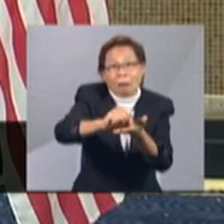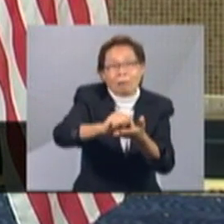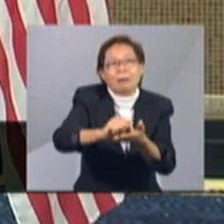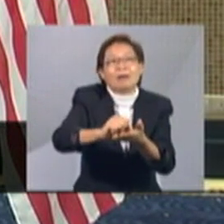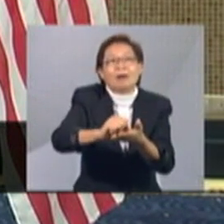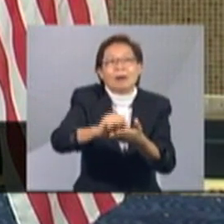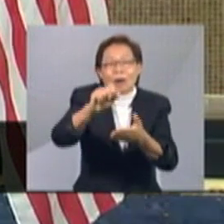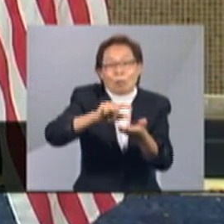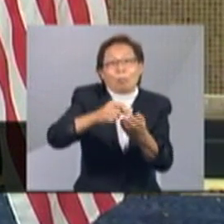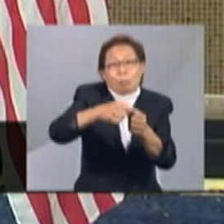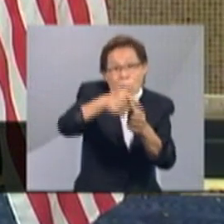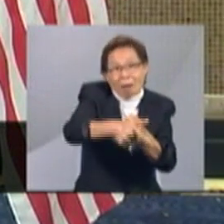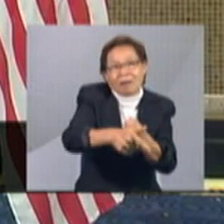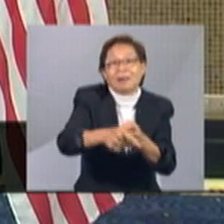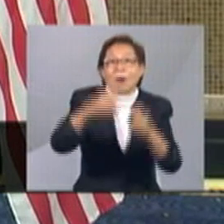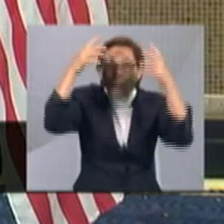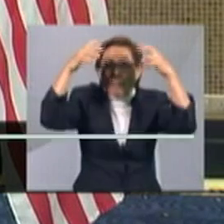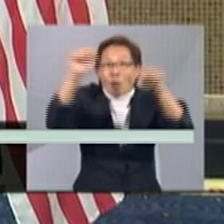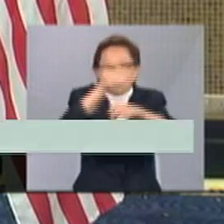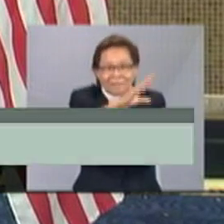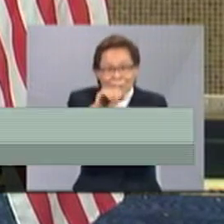baik oleh pekerja dan majikan.